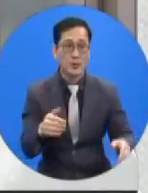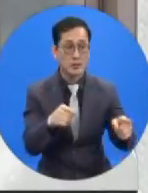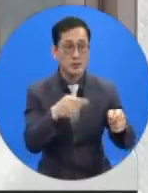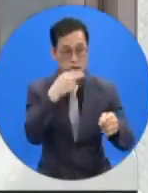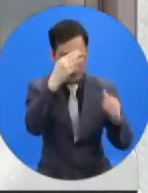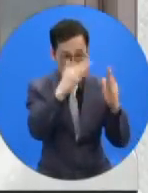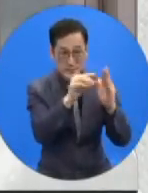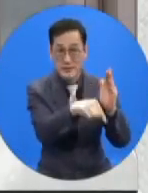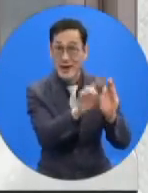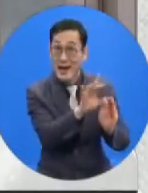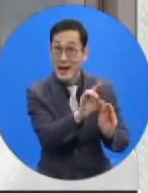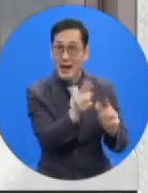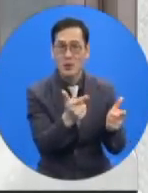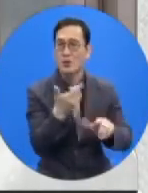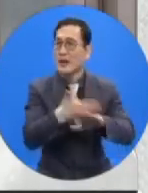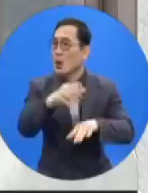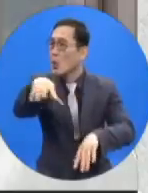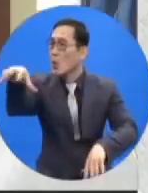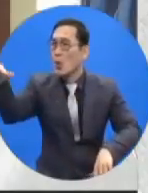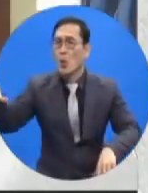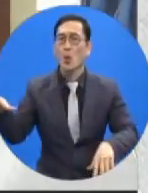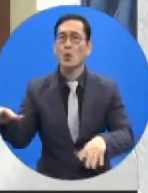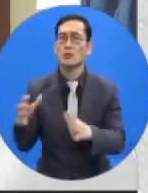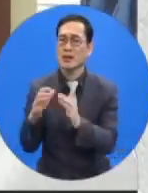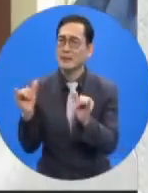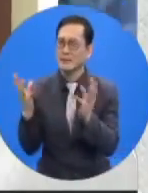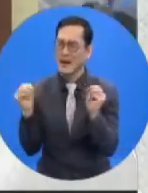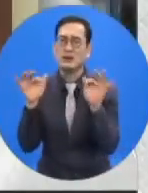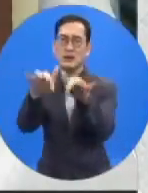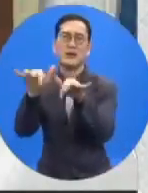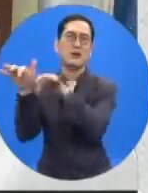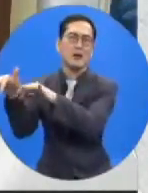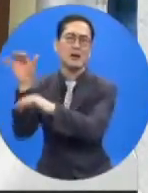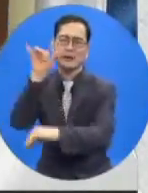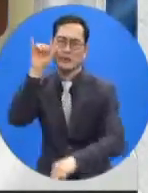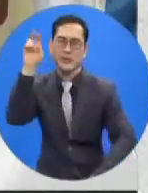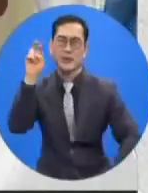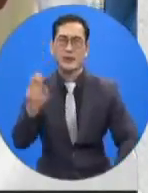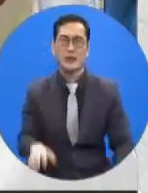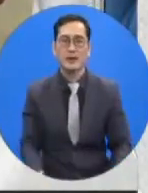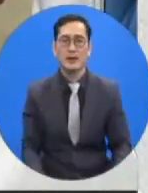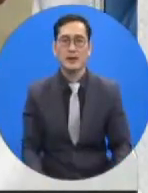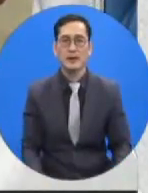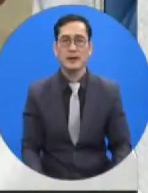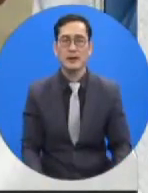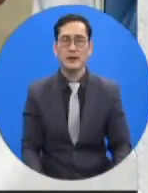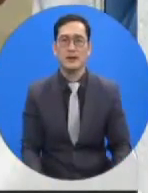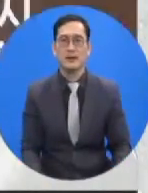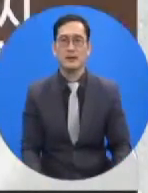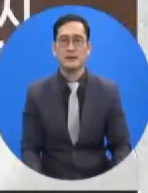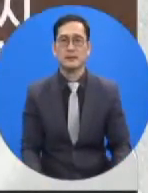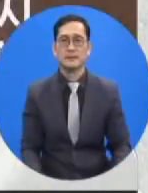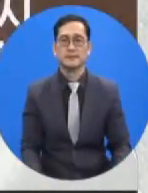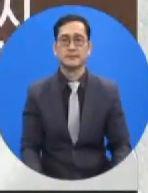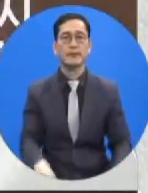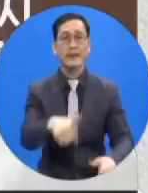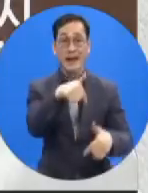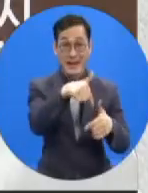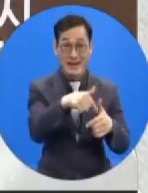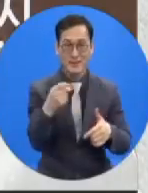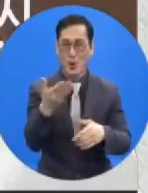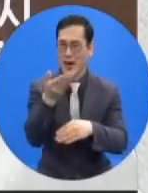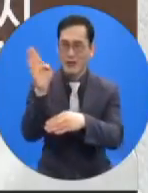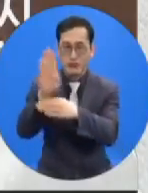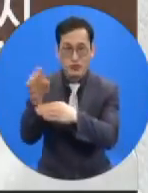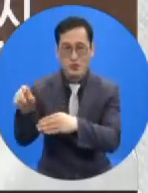있거든요. 여기뿐만 아니라 다른 곳도. 그렇죠. 이게 비단 강남만이 아니라 그래요. 강남 인근도 그렇고 강북도 그렇고 지방도 저는 있다고 봅니다. 예.